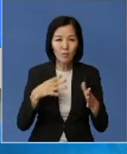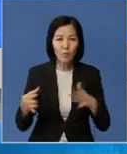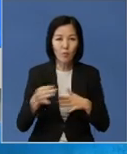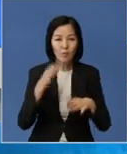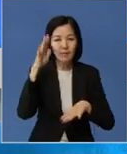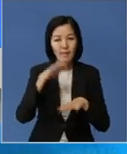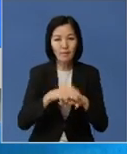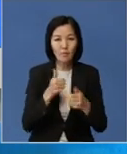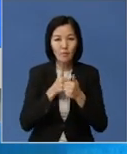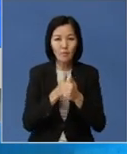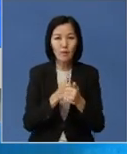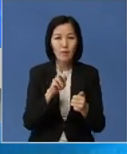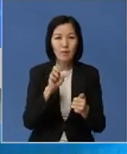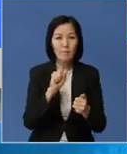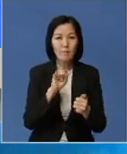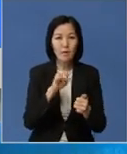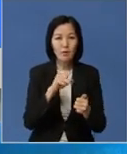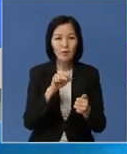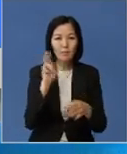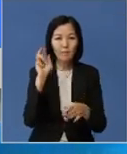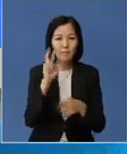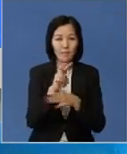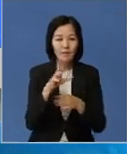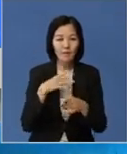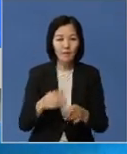облыс әкімінің орынбасары Батыржан Байжұманов арнайы келді.